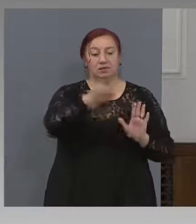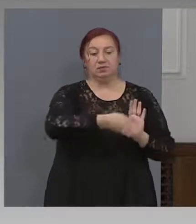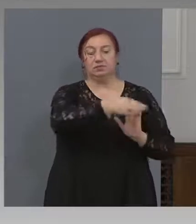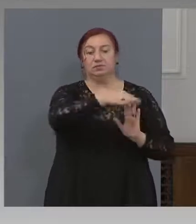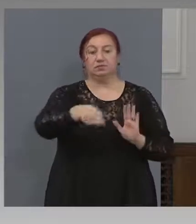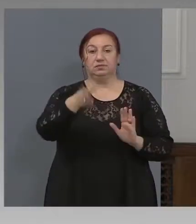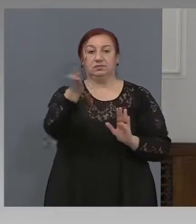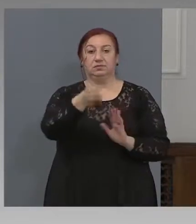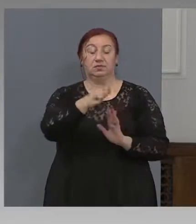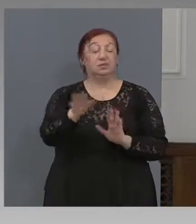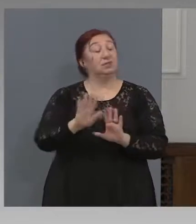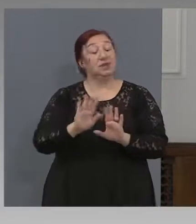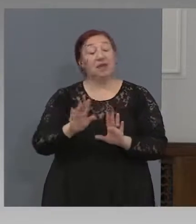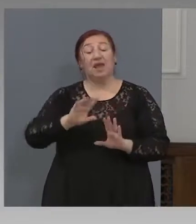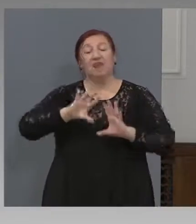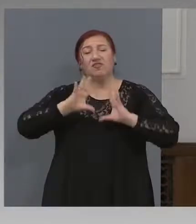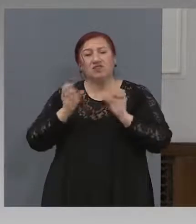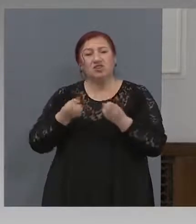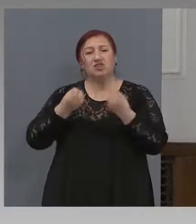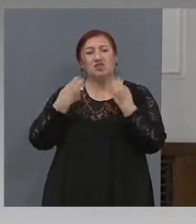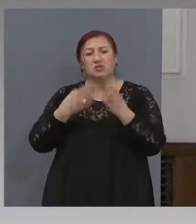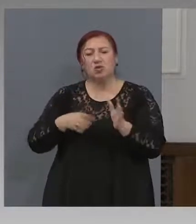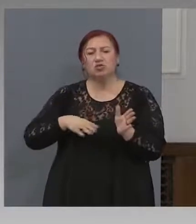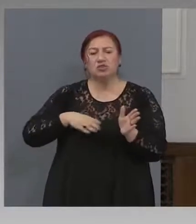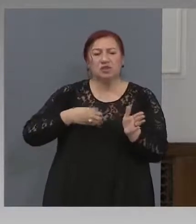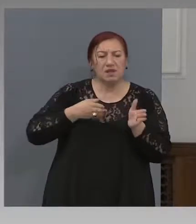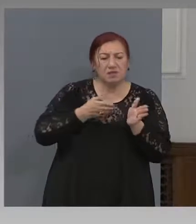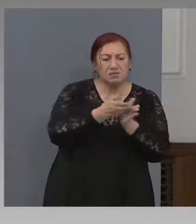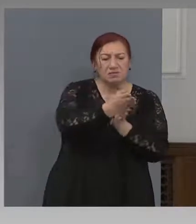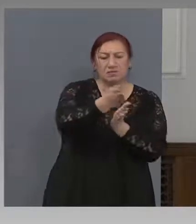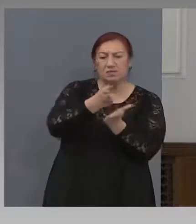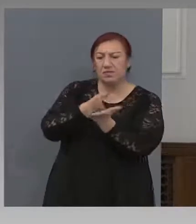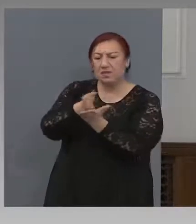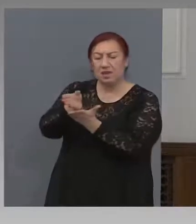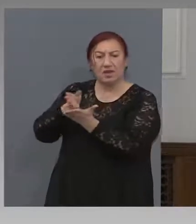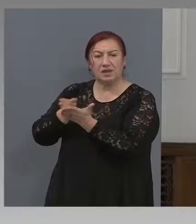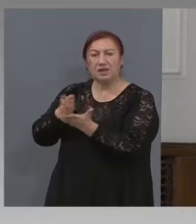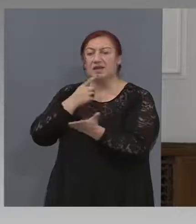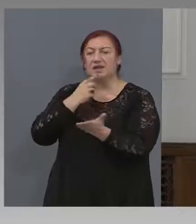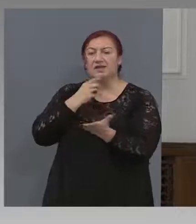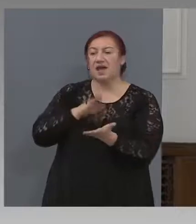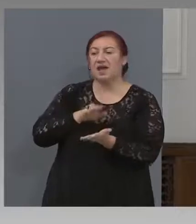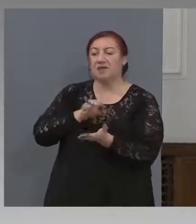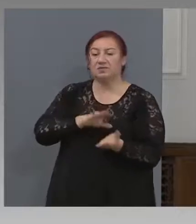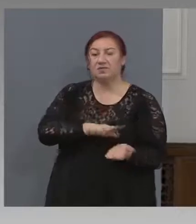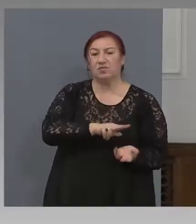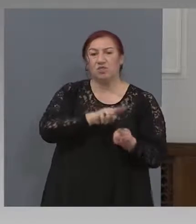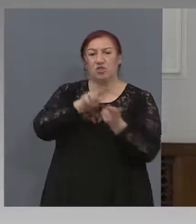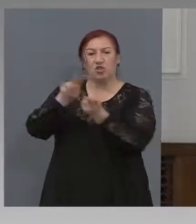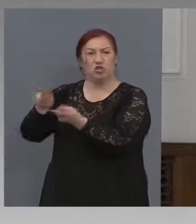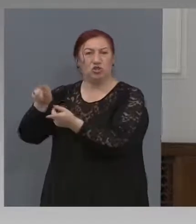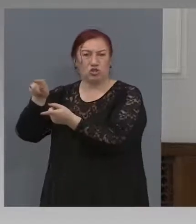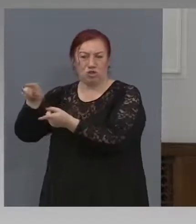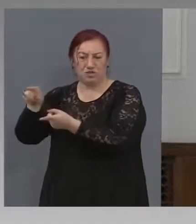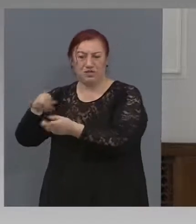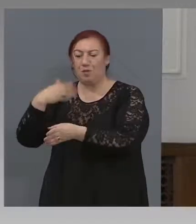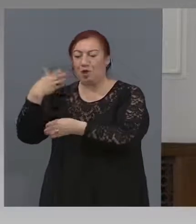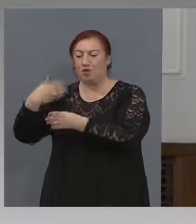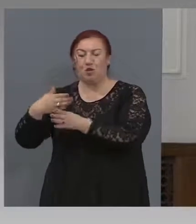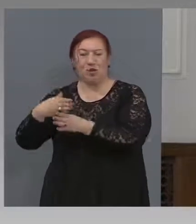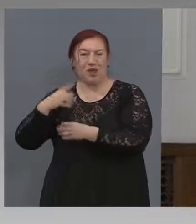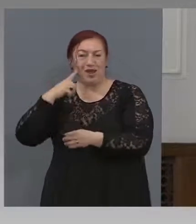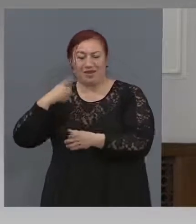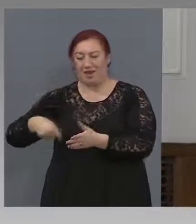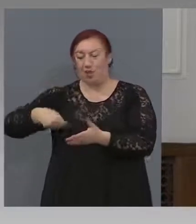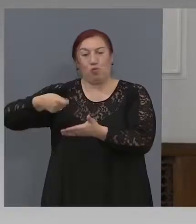възможни канали за достъп до предлагането на тяхната продукция до крайния потребител. На практика това